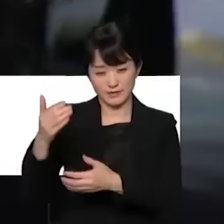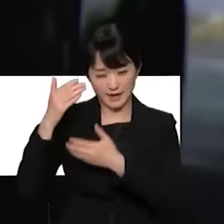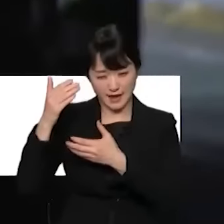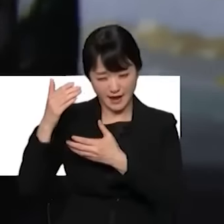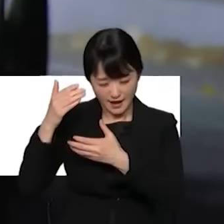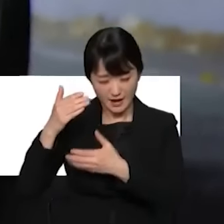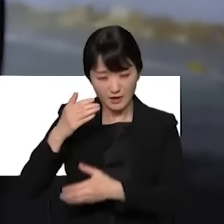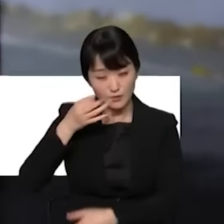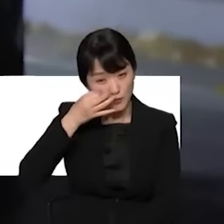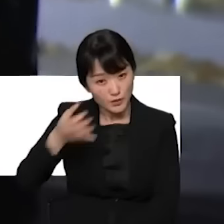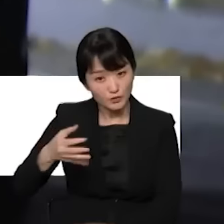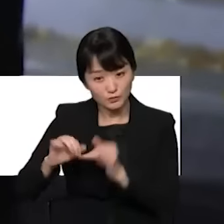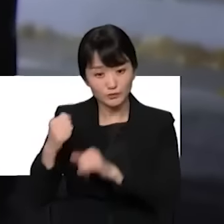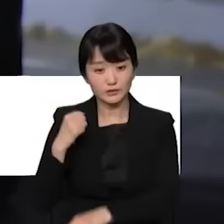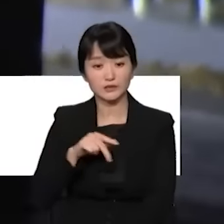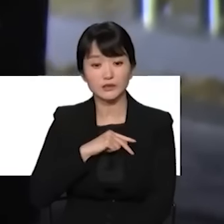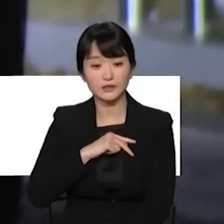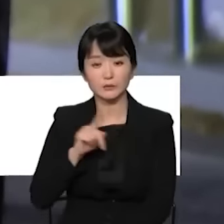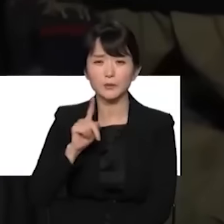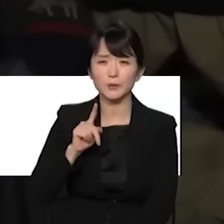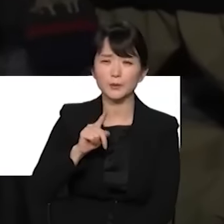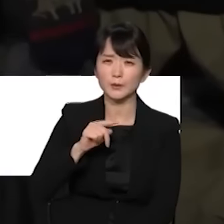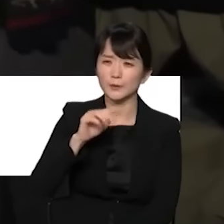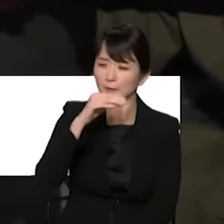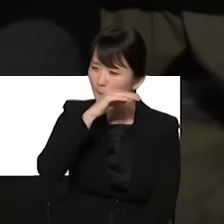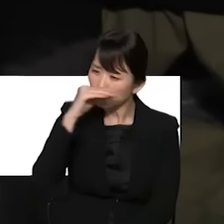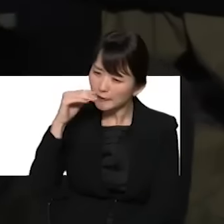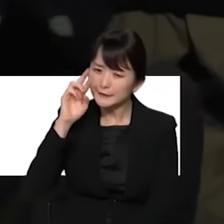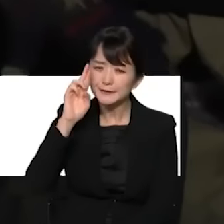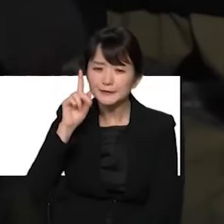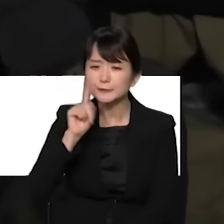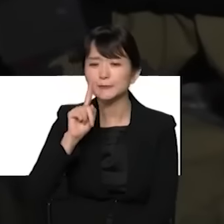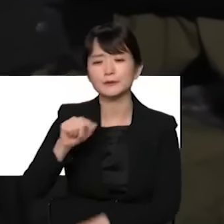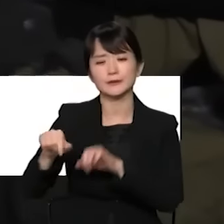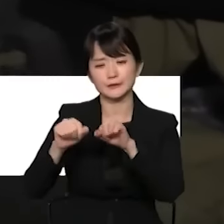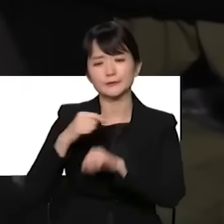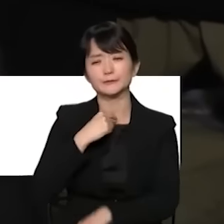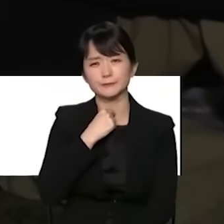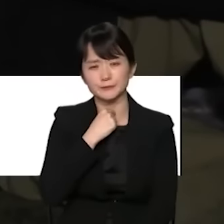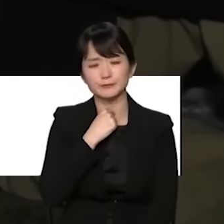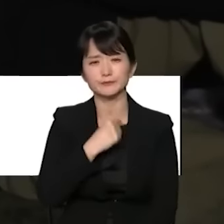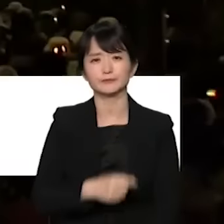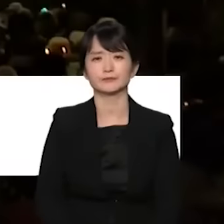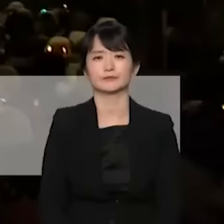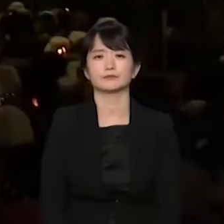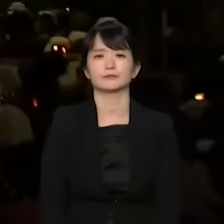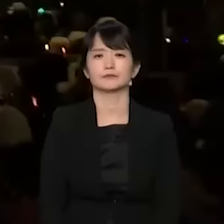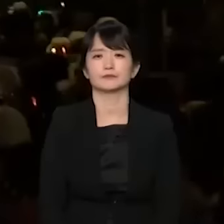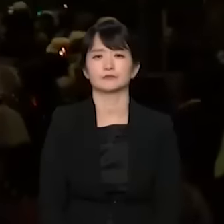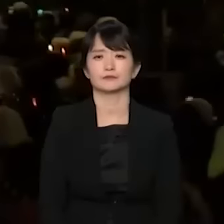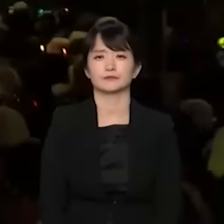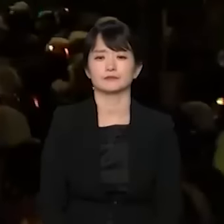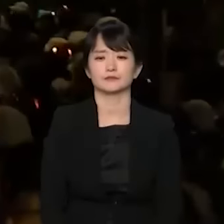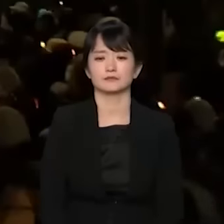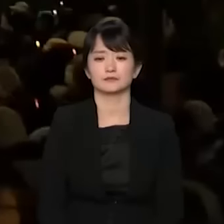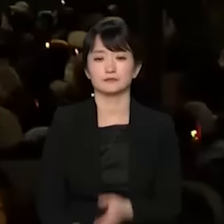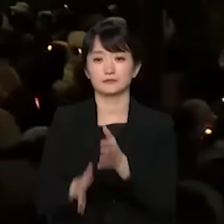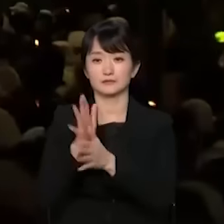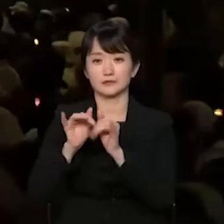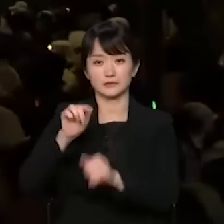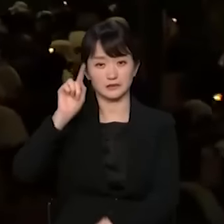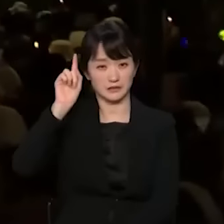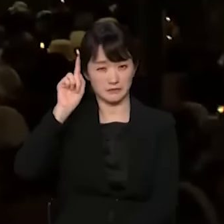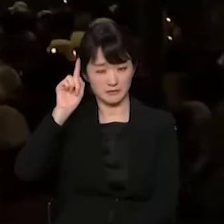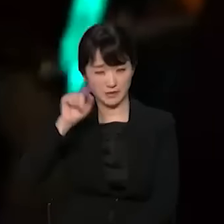보여줘야 국민의힘 의원들도 좀 더 옳고 그름을 위해 행동할 수 있기를 바랬을 뿐입니다. 시민들은 매일